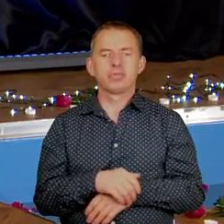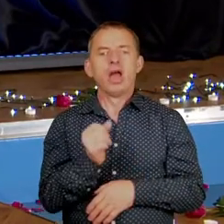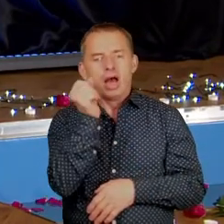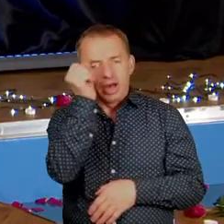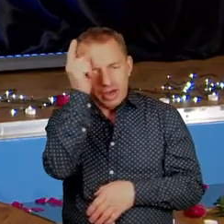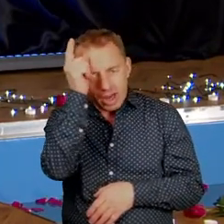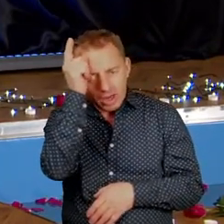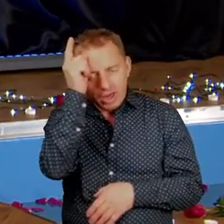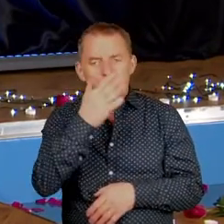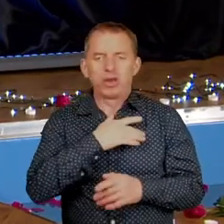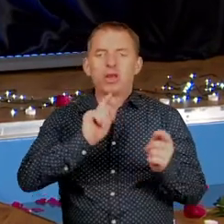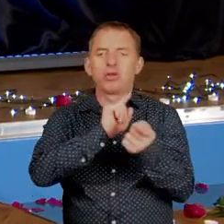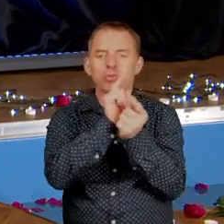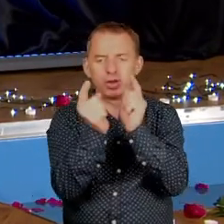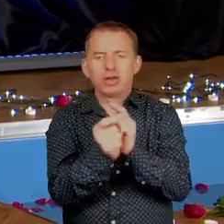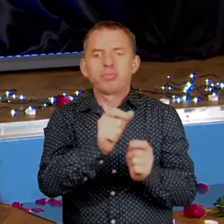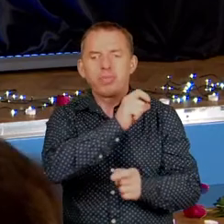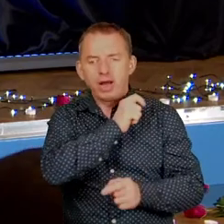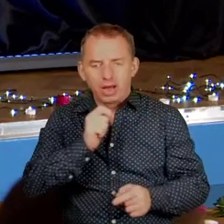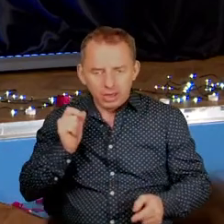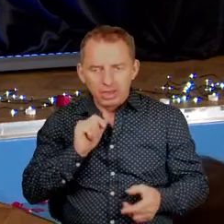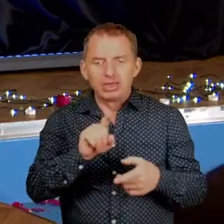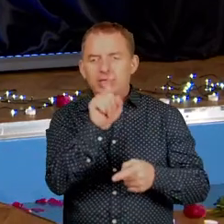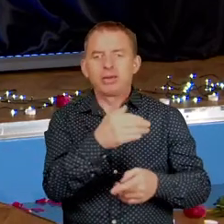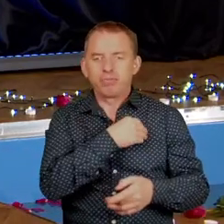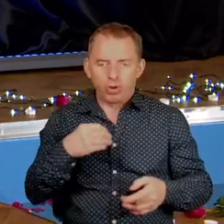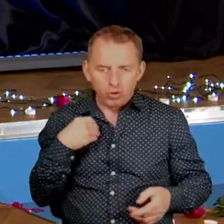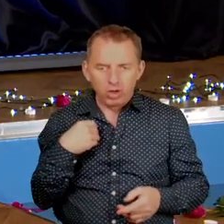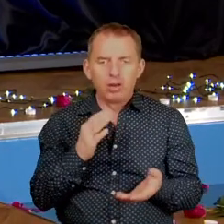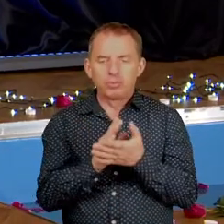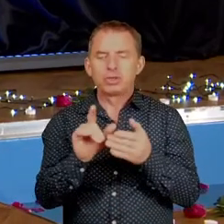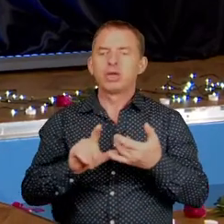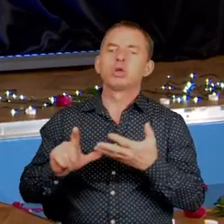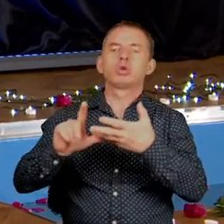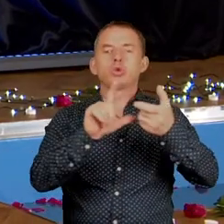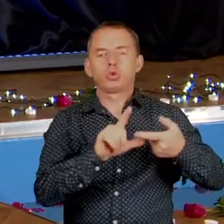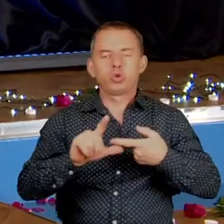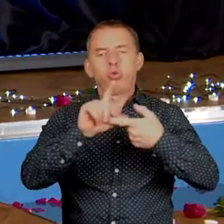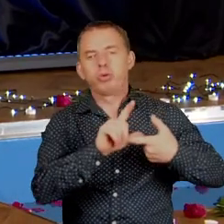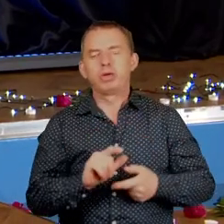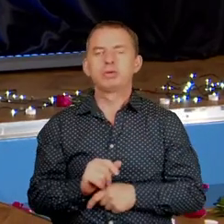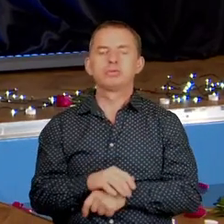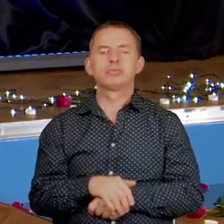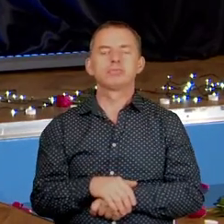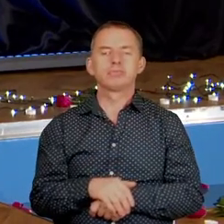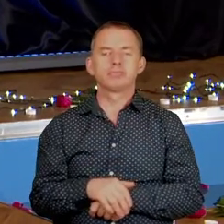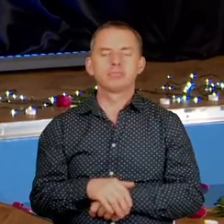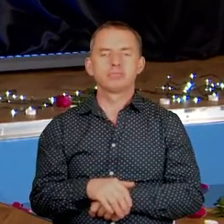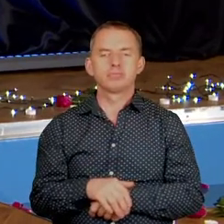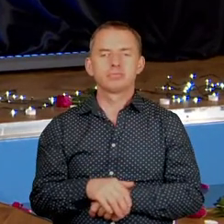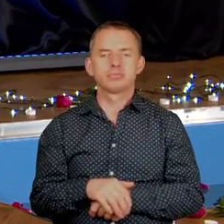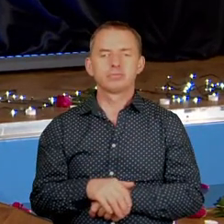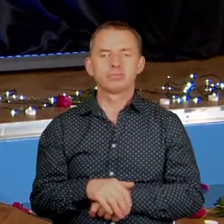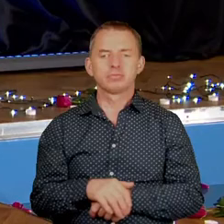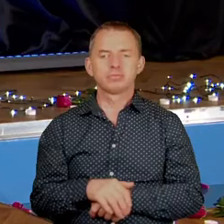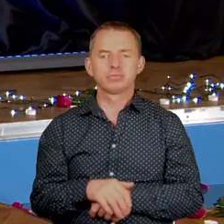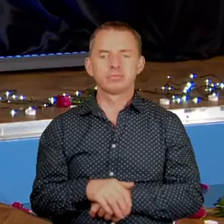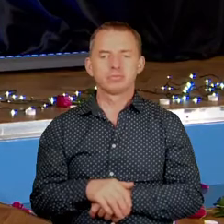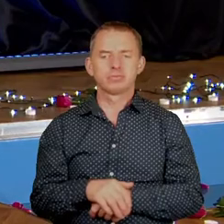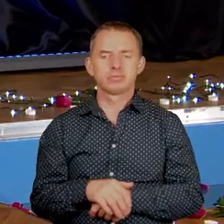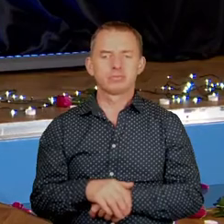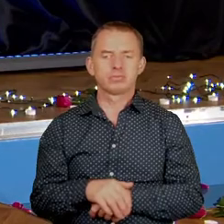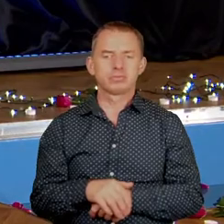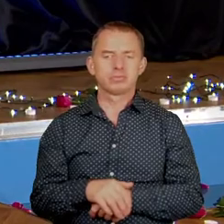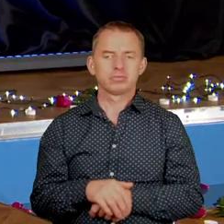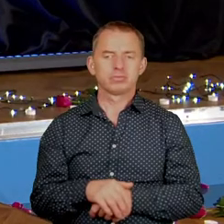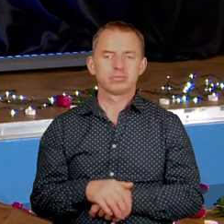Rano mieliśmy spotkanie z pastorami z Polski przez Zoom. This afternoon we visited and had a wonderful visit at our college at